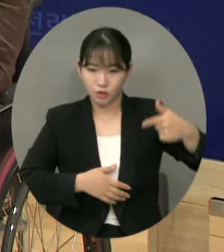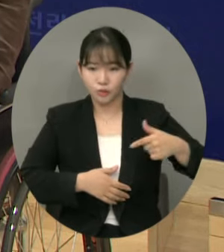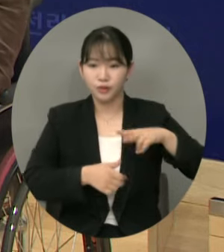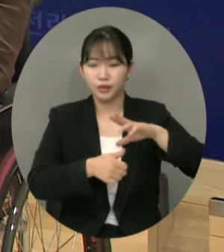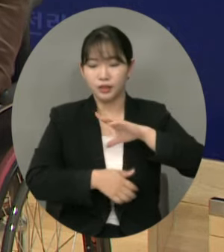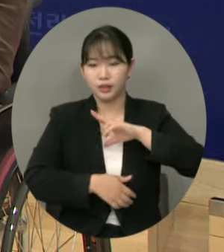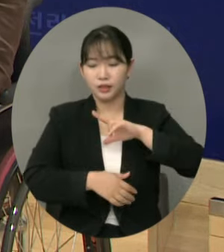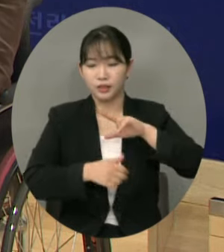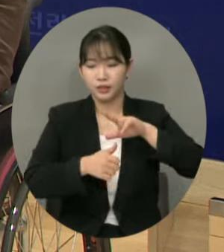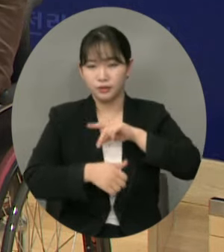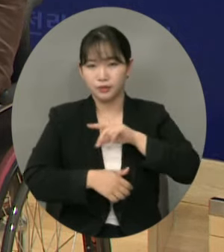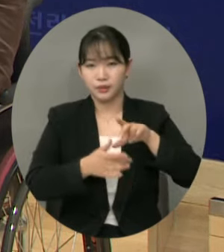선출됐습니다